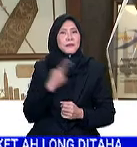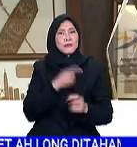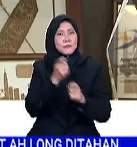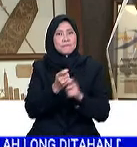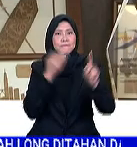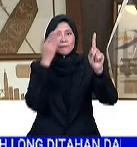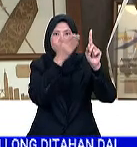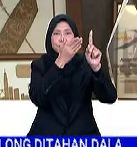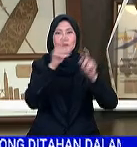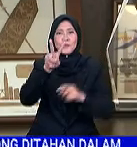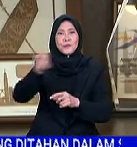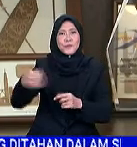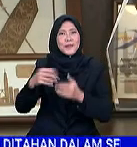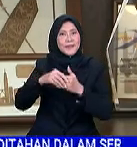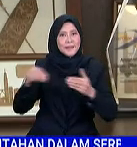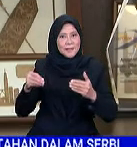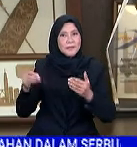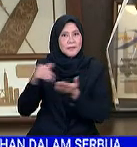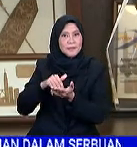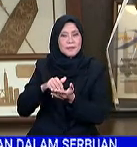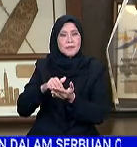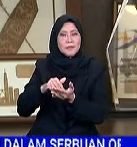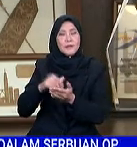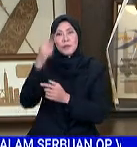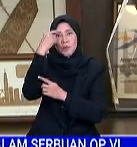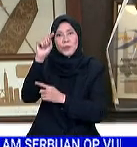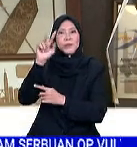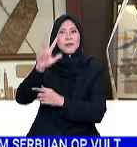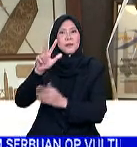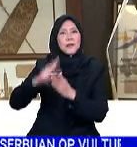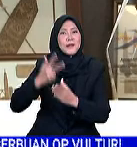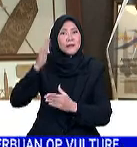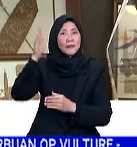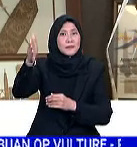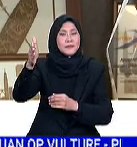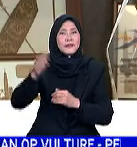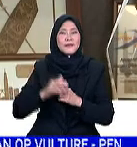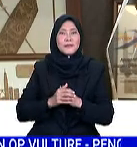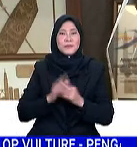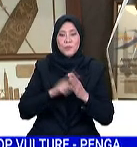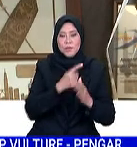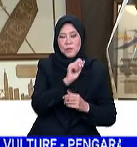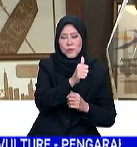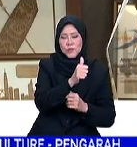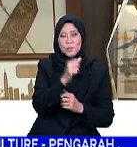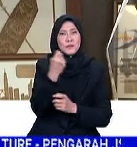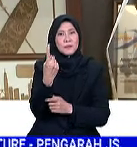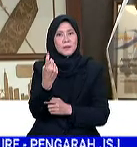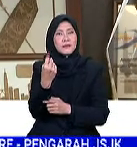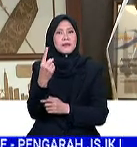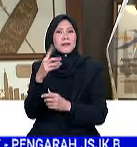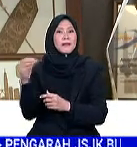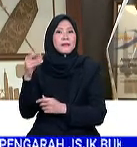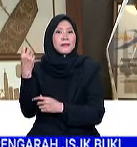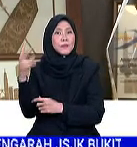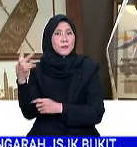sasaran sebanyak RM2 juta lagi untuk 3 bulan akan datang, bulan Oktober, November dan